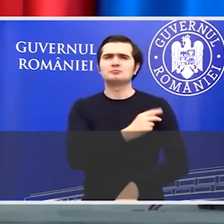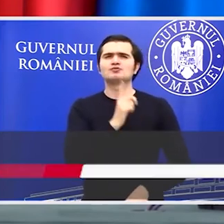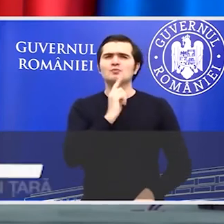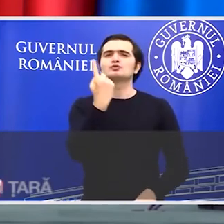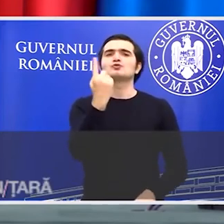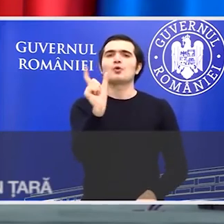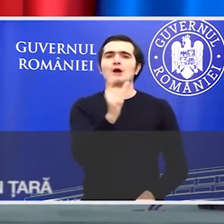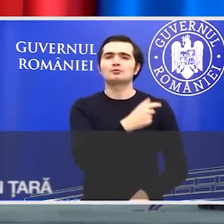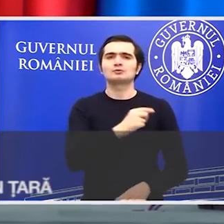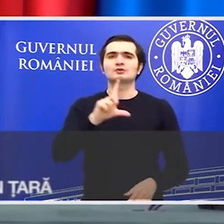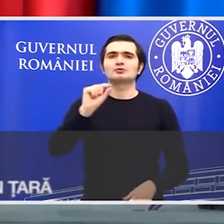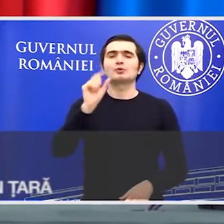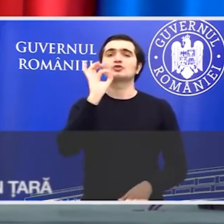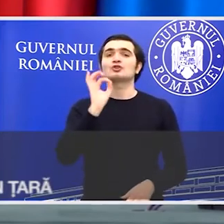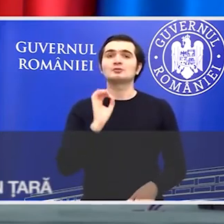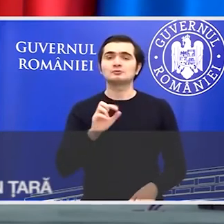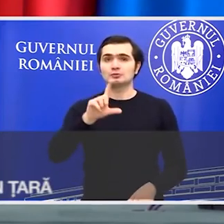o doză de peste 20%,